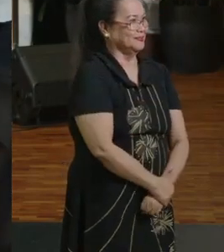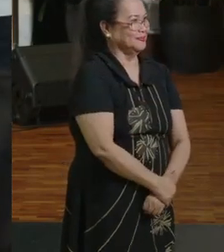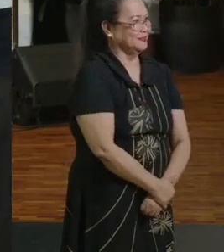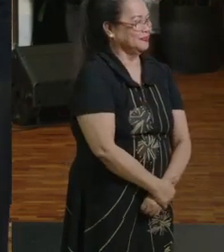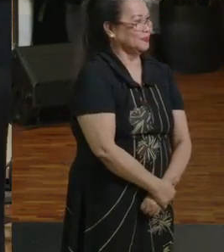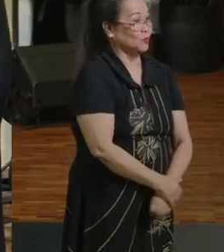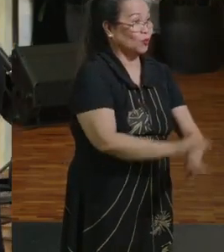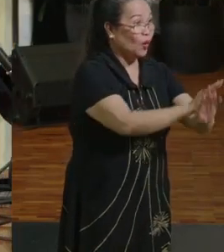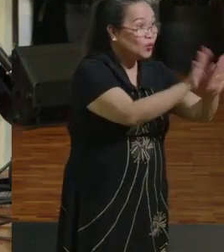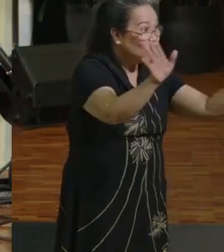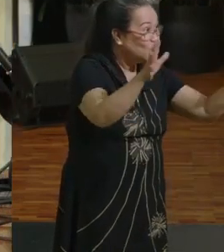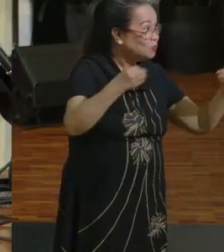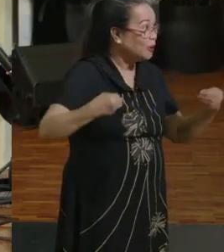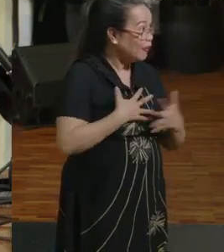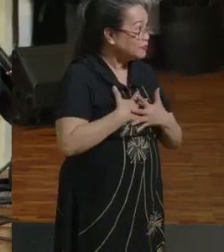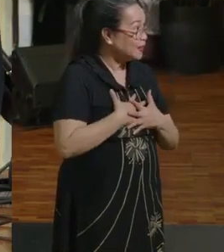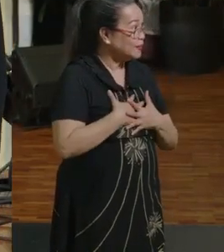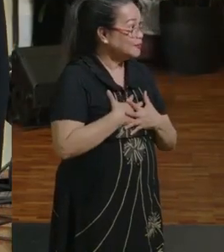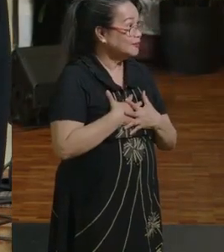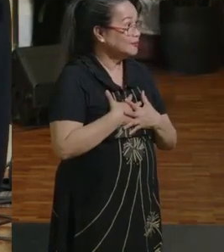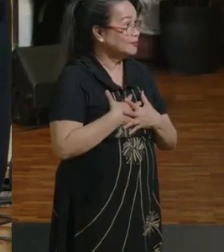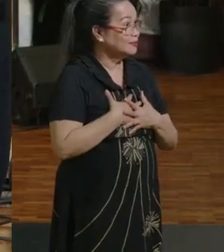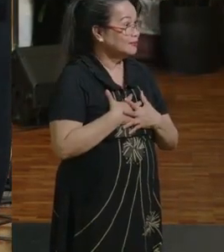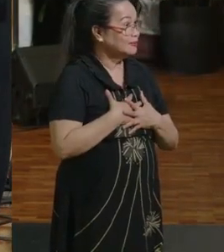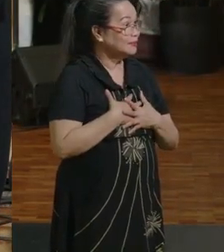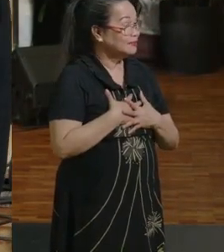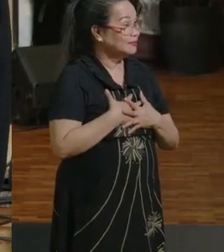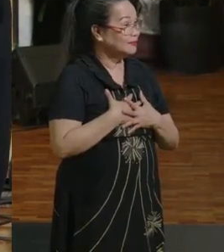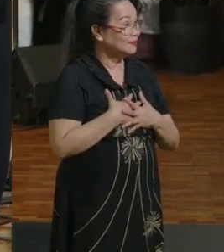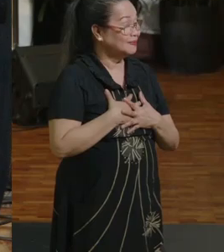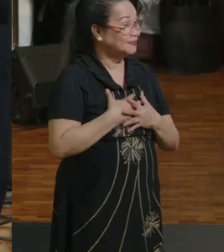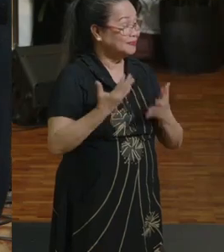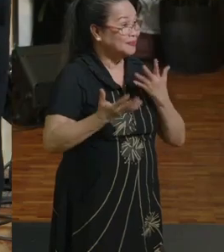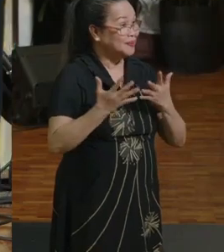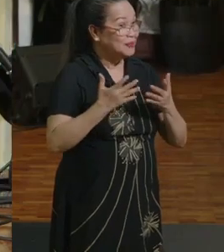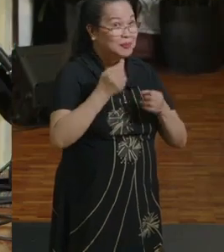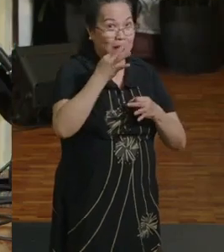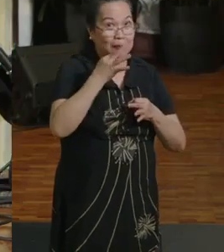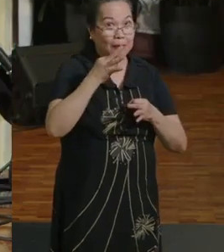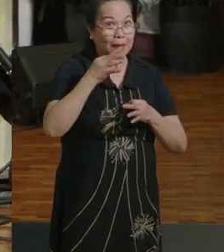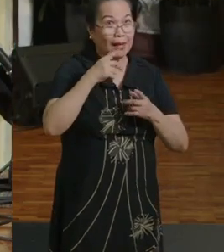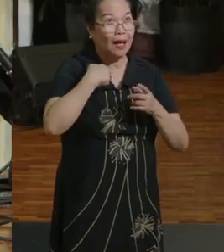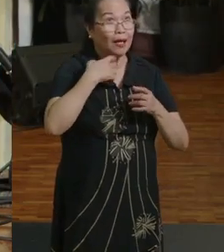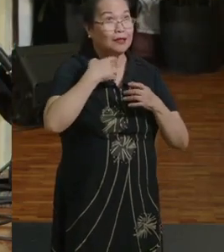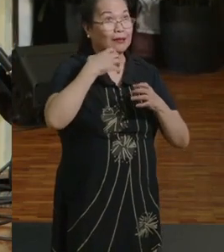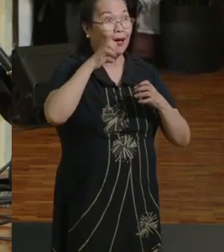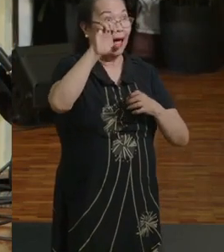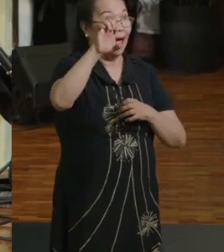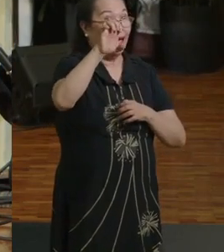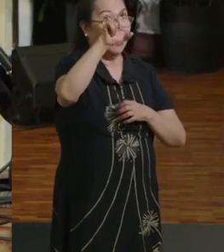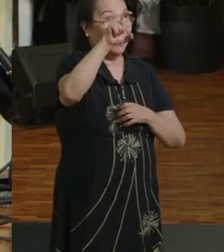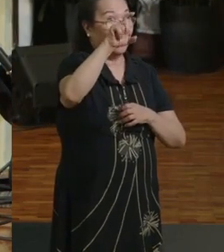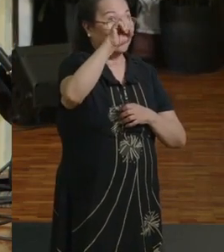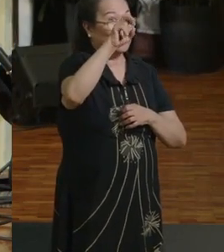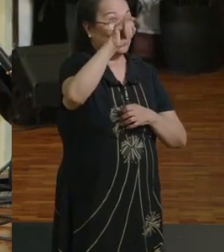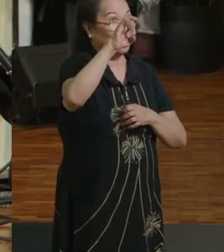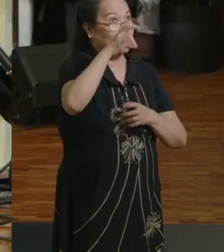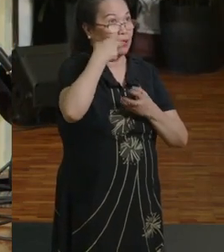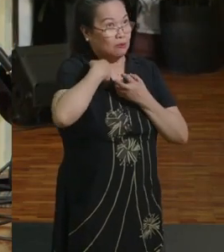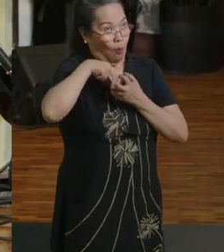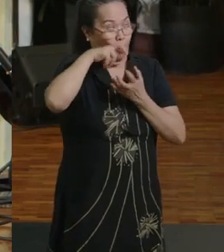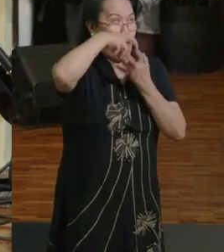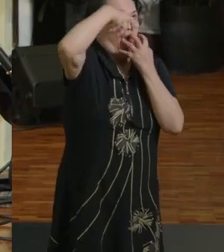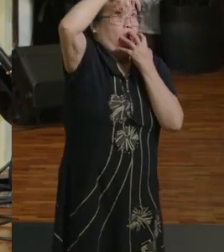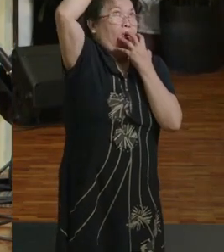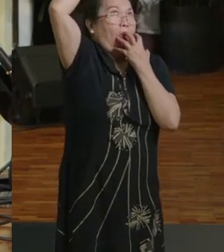So huwag kayong matakot. Huwag kasi kayo manunood ng mga The Exorcist. Ang hilig nyo kasi manood